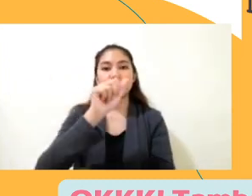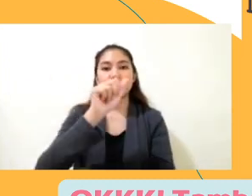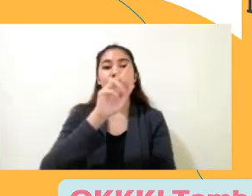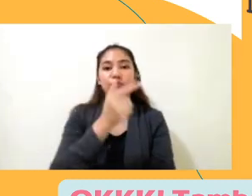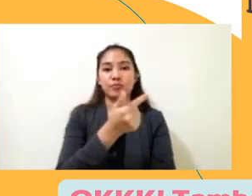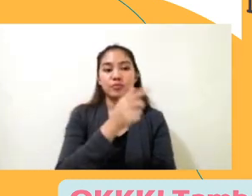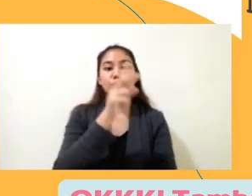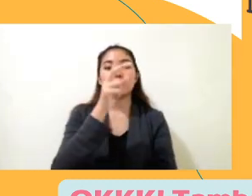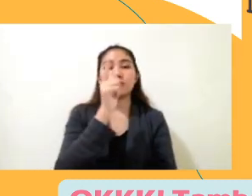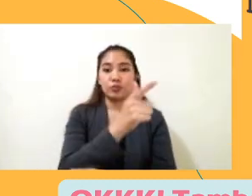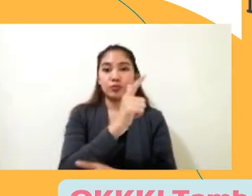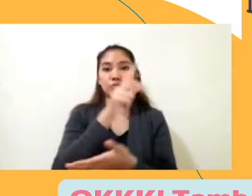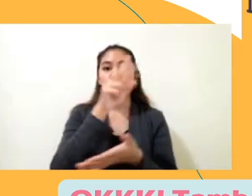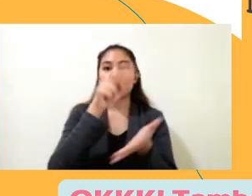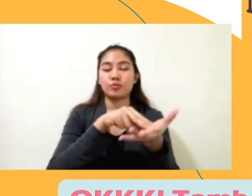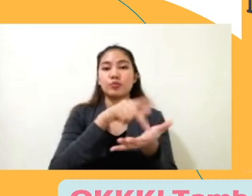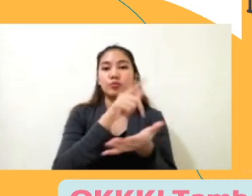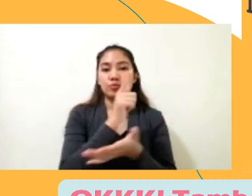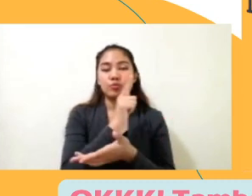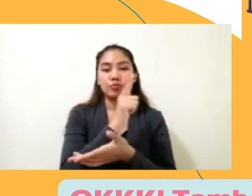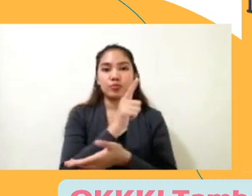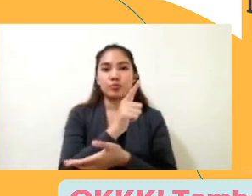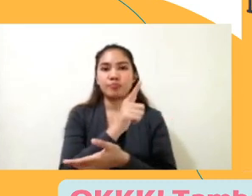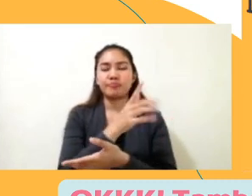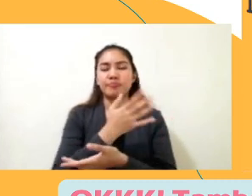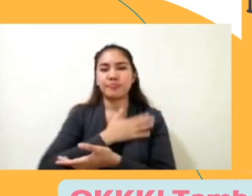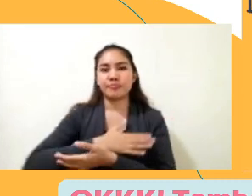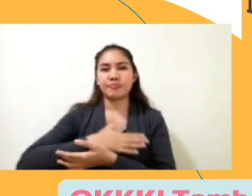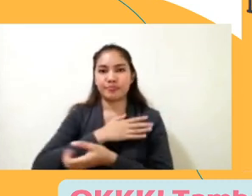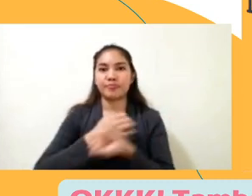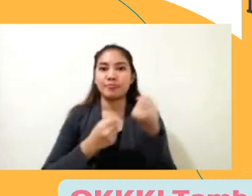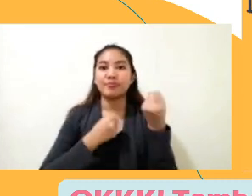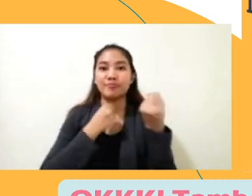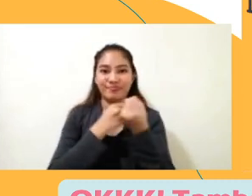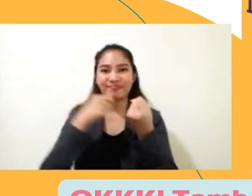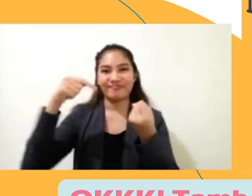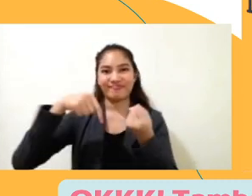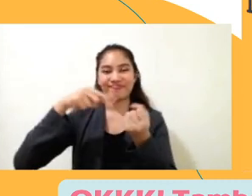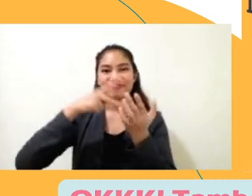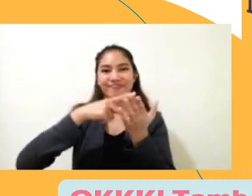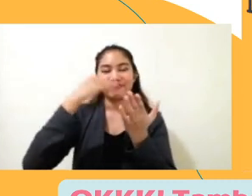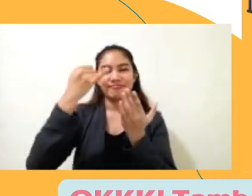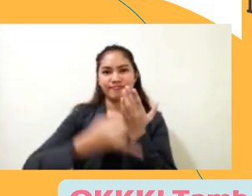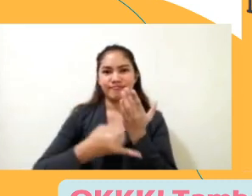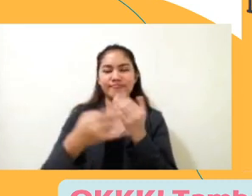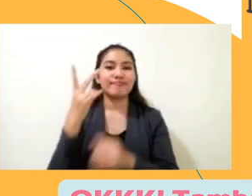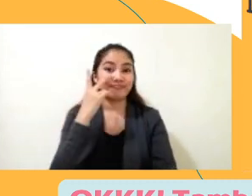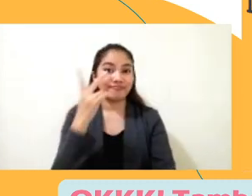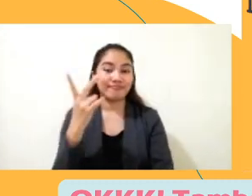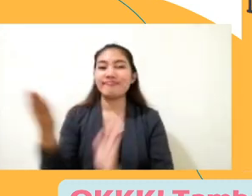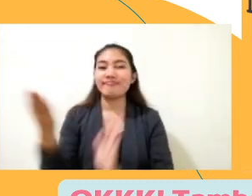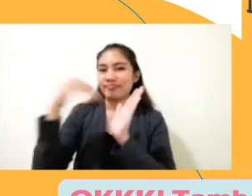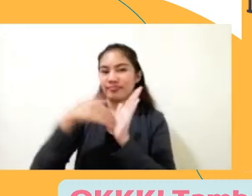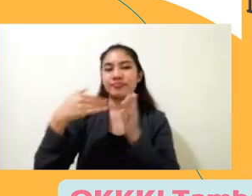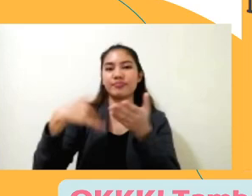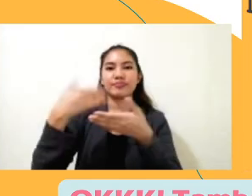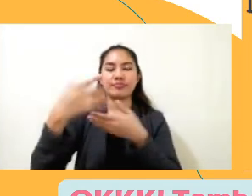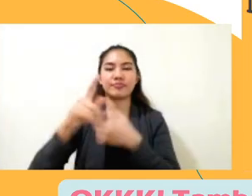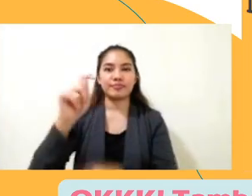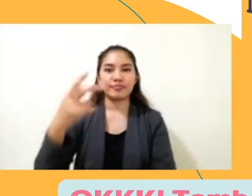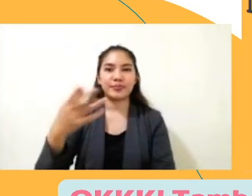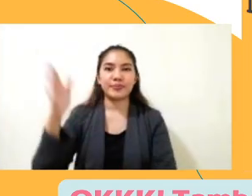po tayo. Kaya sana suportahan niyo po ang proyekto na ito. At magkita-kita po tayo muli next Thursday. Paalam!